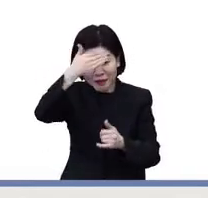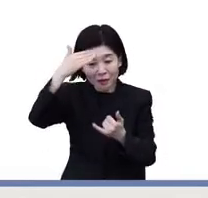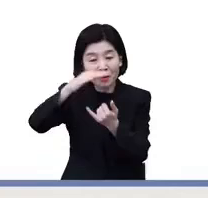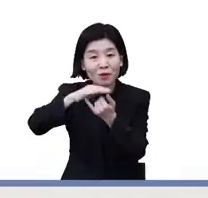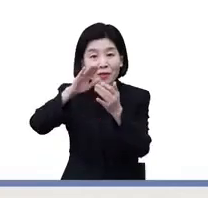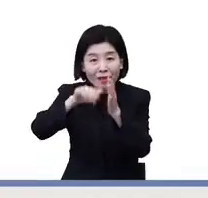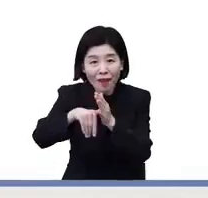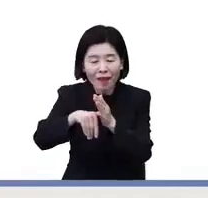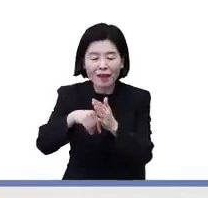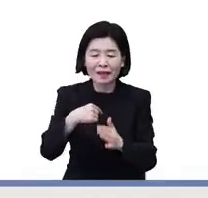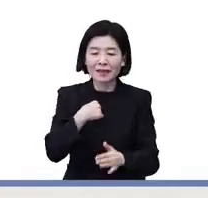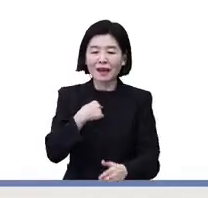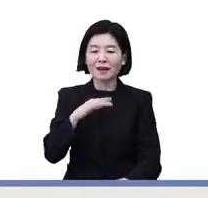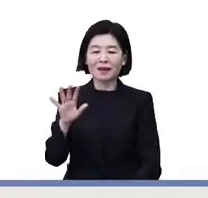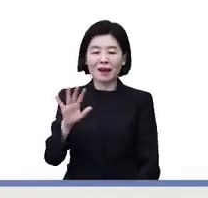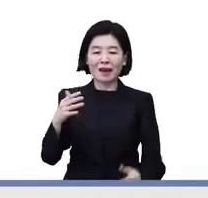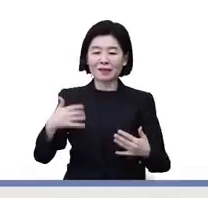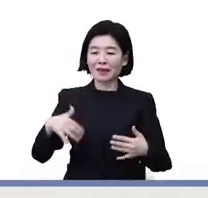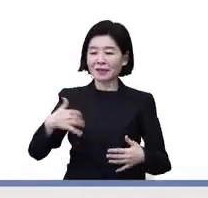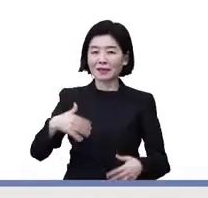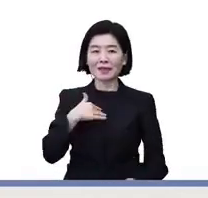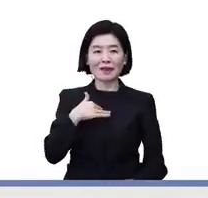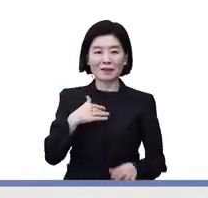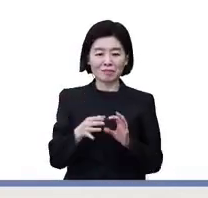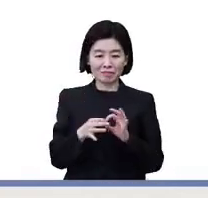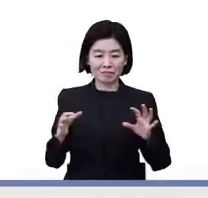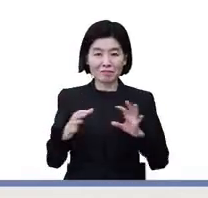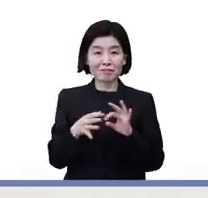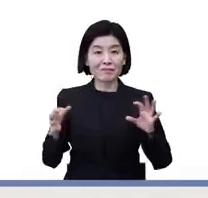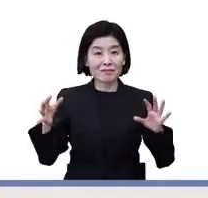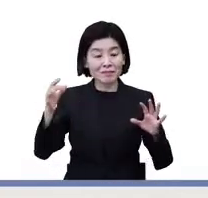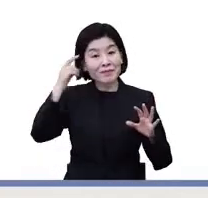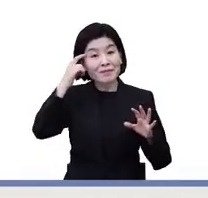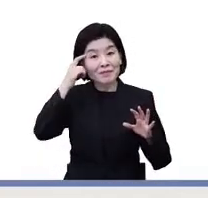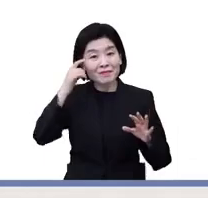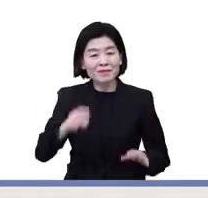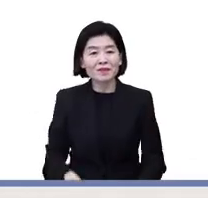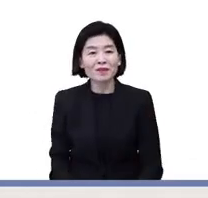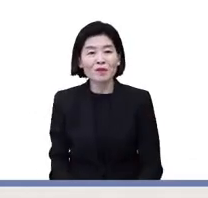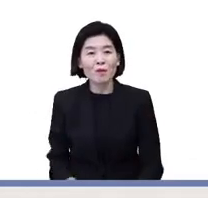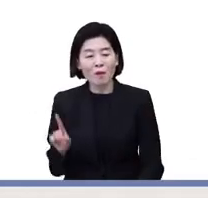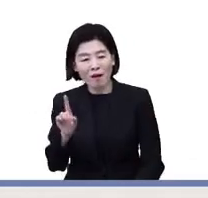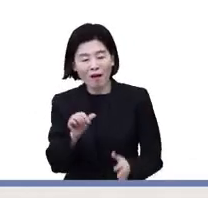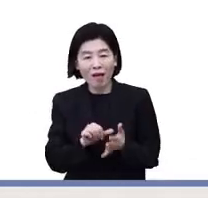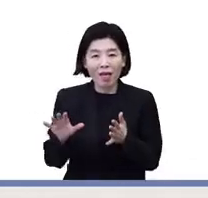더더군다나 왠지 나는 괜찮을 것 같아 하는 마음이 더 강하고 그래서 좀 충동적으로